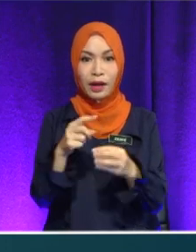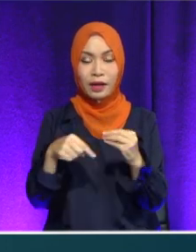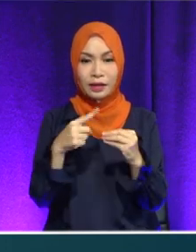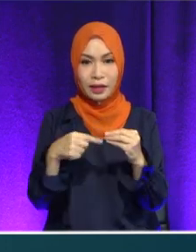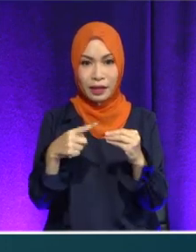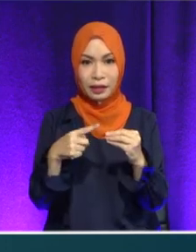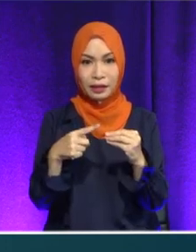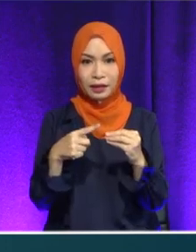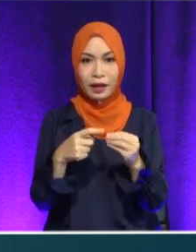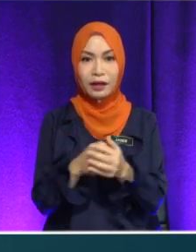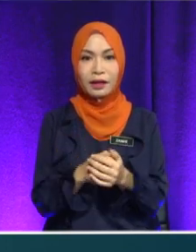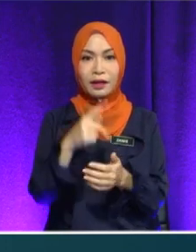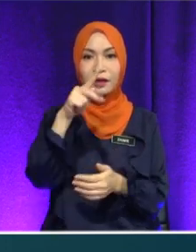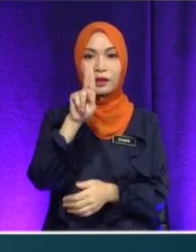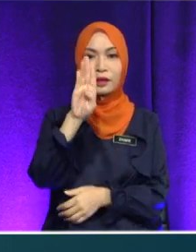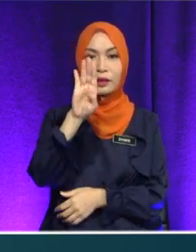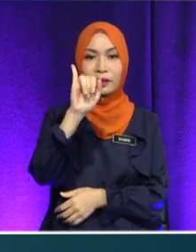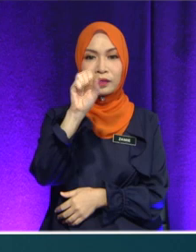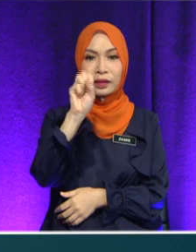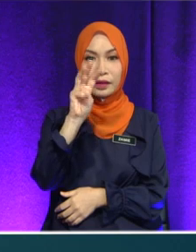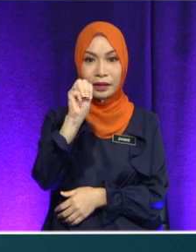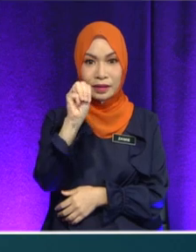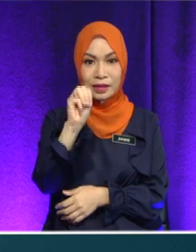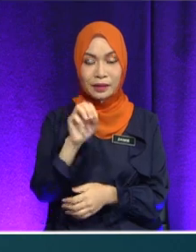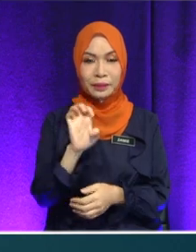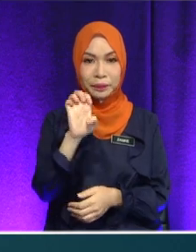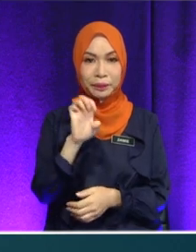di sini terikat dengan kokongan tradisi catatan